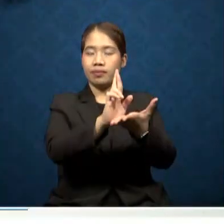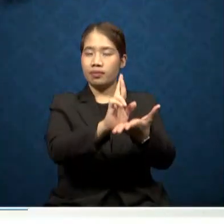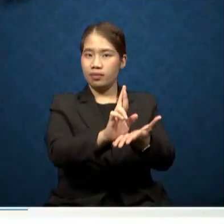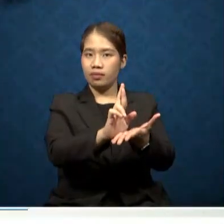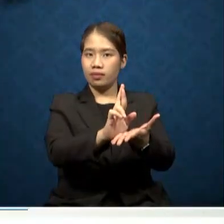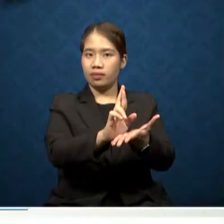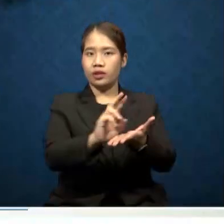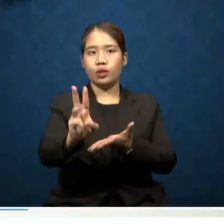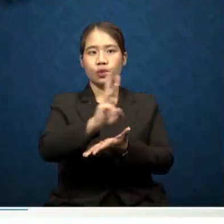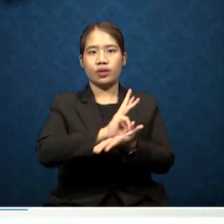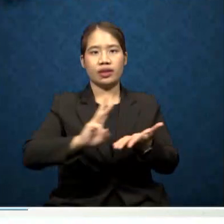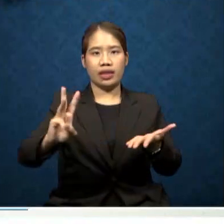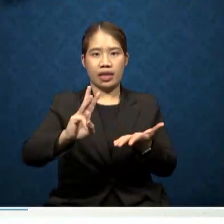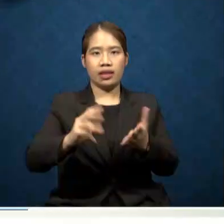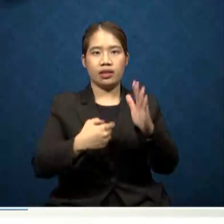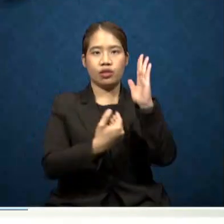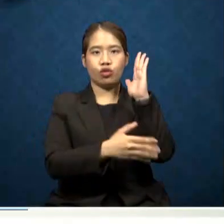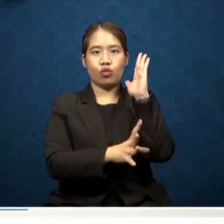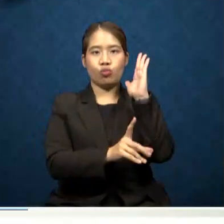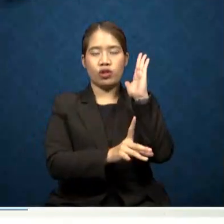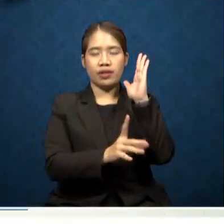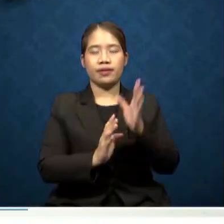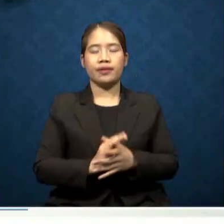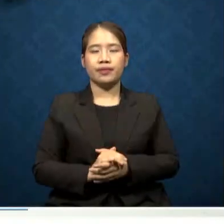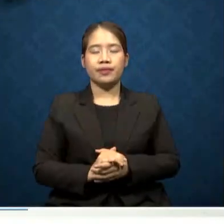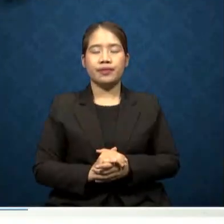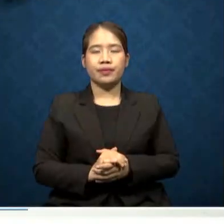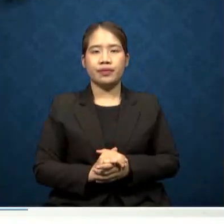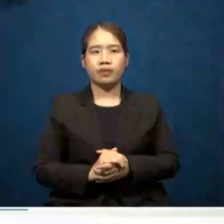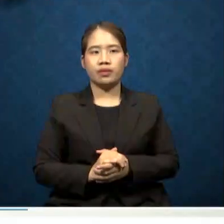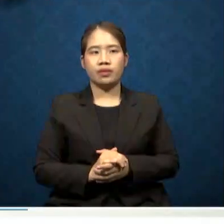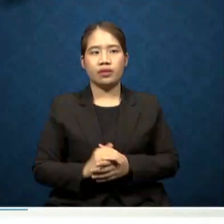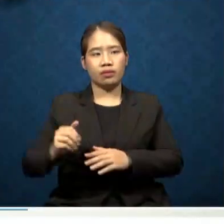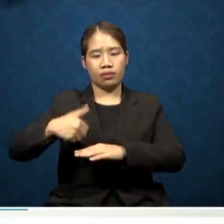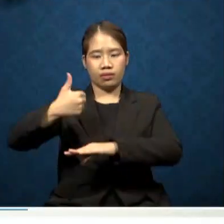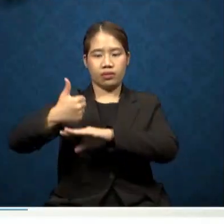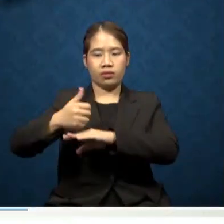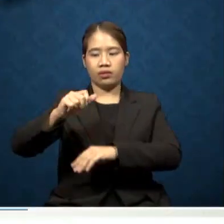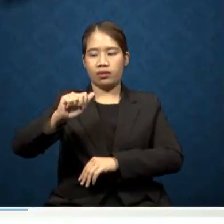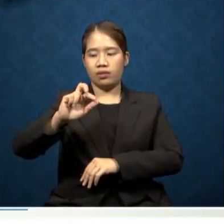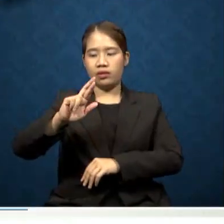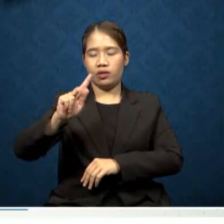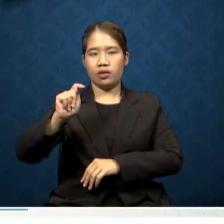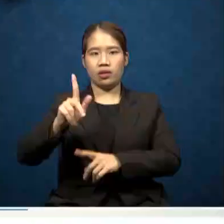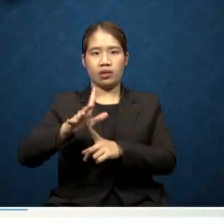วิทยาลัยเทคนิคสัตหีบชลบุรีท่านผู้อำนวยการการอรทัยโยธิน